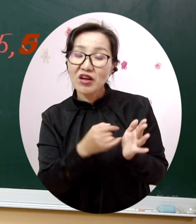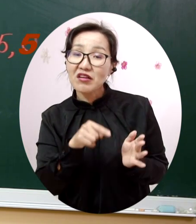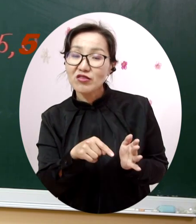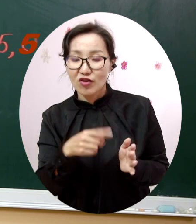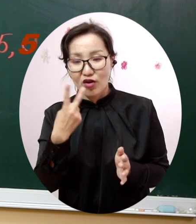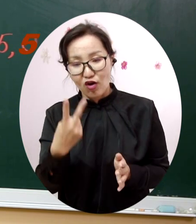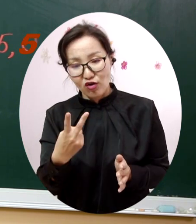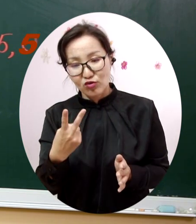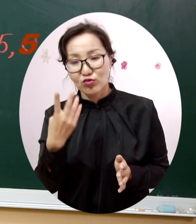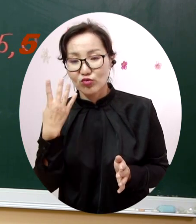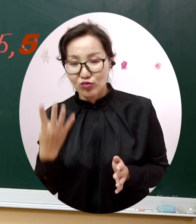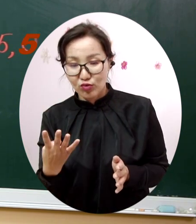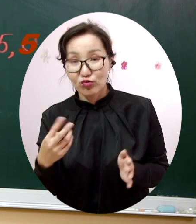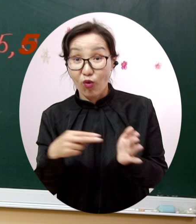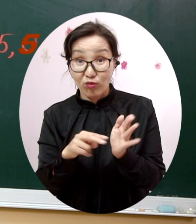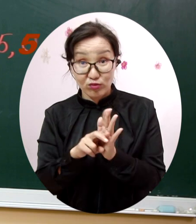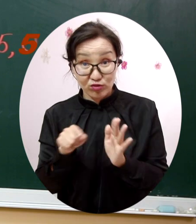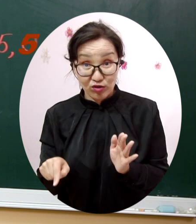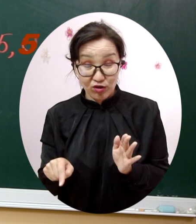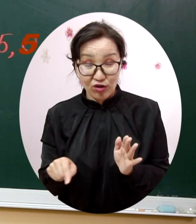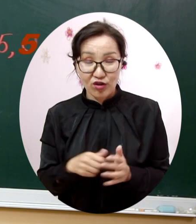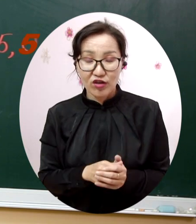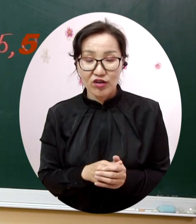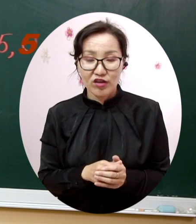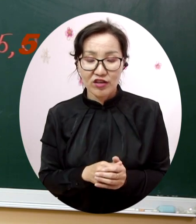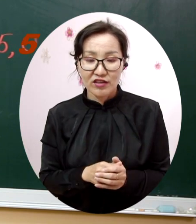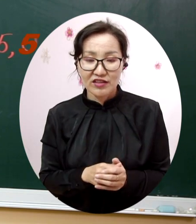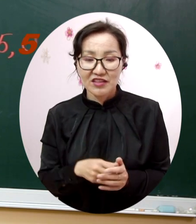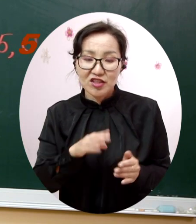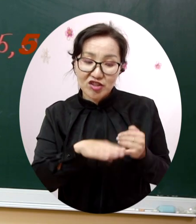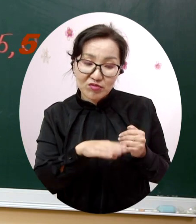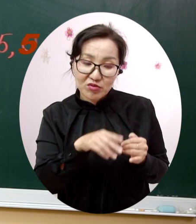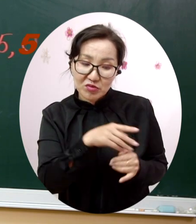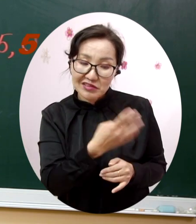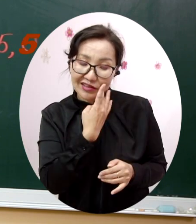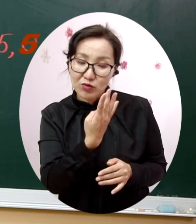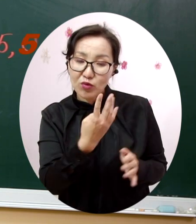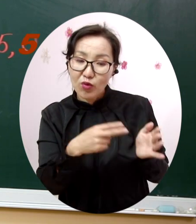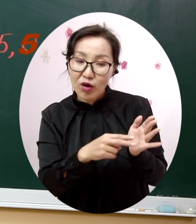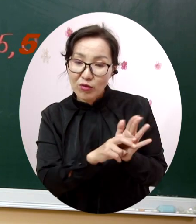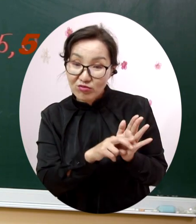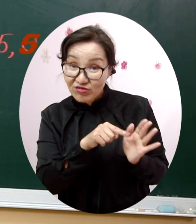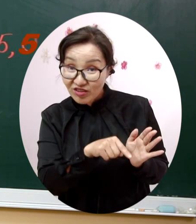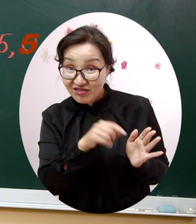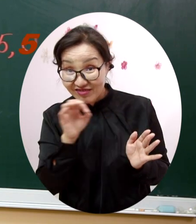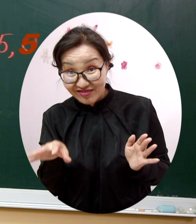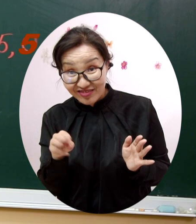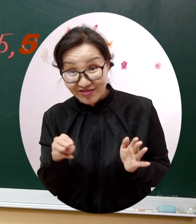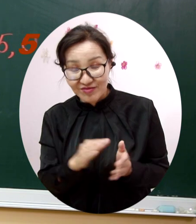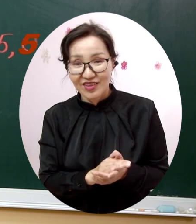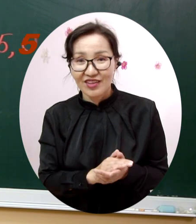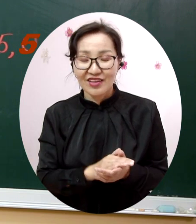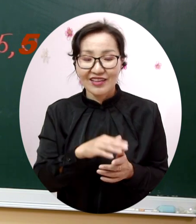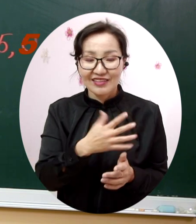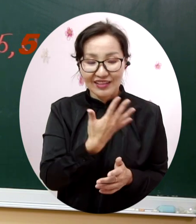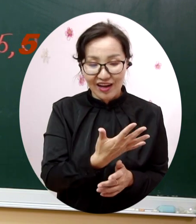3256 гэдэг тоо 2 ба 4 хуваагдана. Өөрөөр хэлбэл цифр нь сүүлийн 2 орны 4 хуваагдж байгаа учраас 4 хуваагдана.